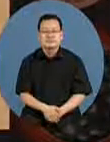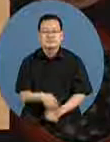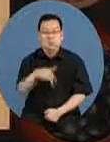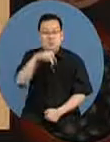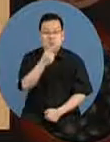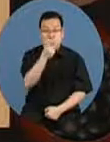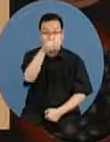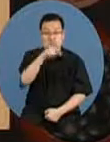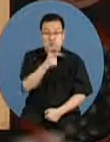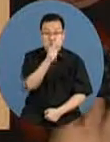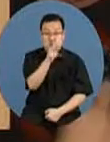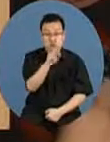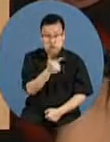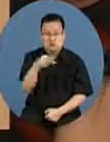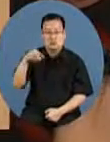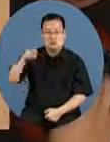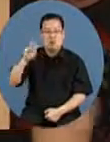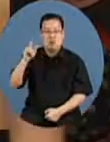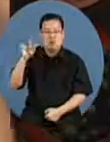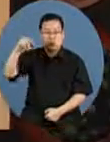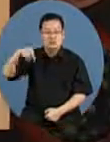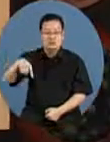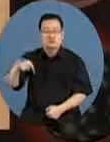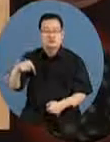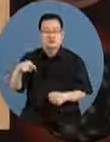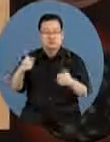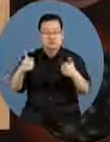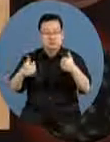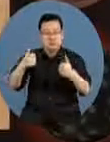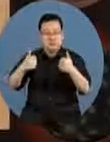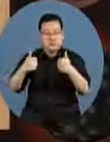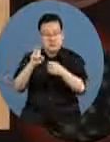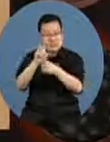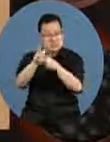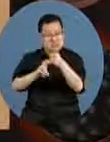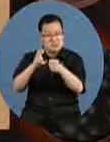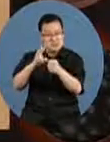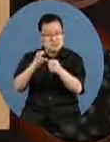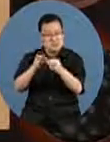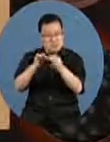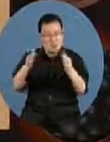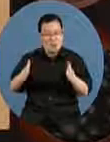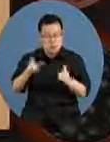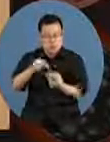종운영군단과 서봉수군단은 그야말로 네, 거의 20년을 풍미했는데요.